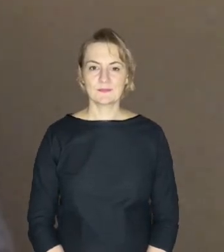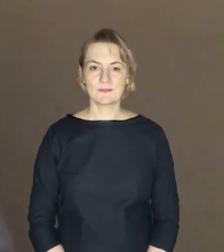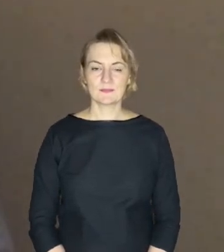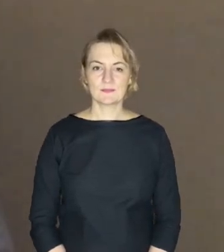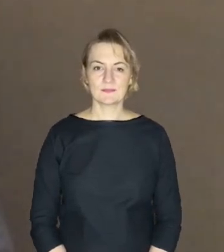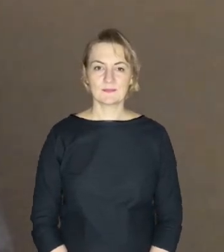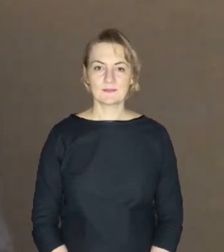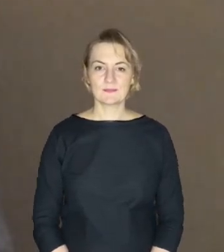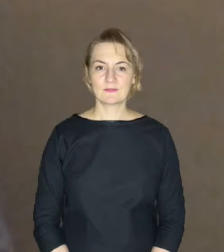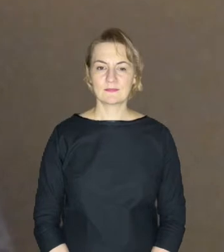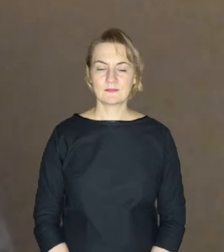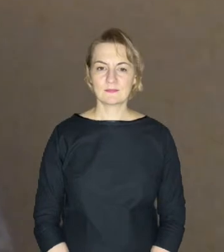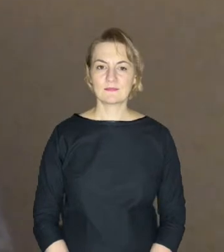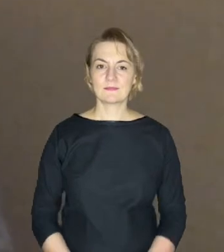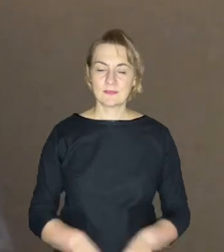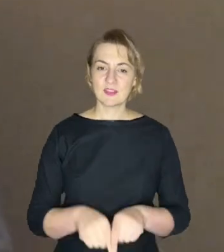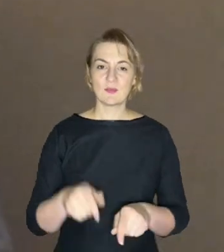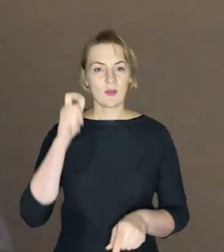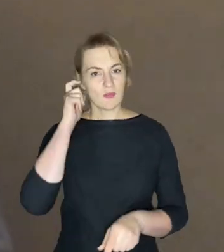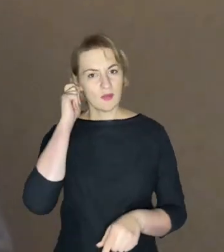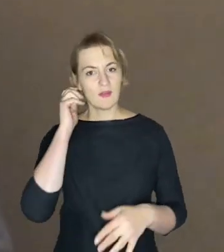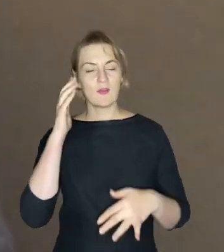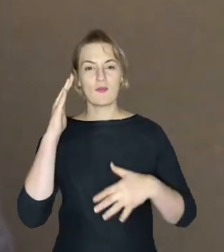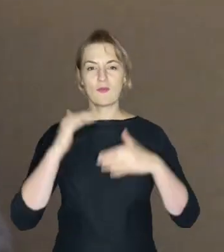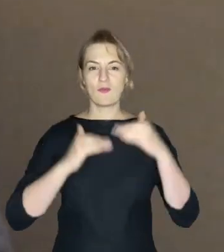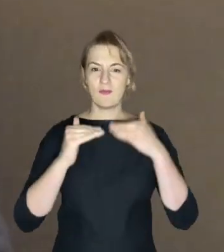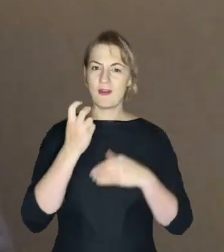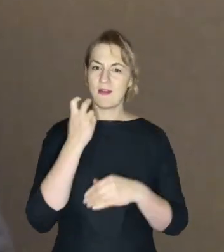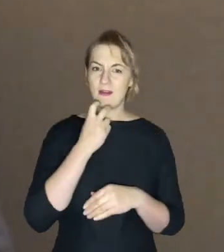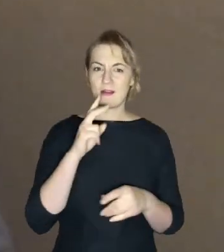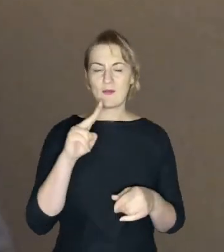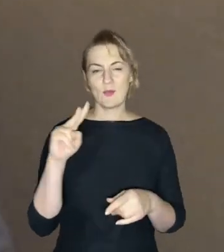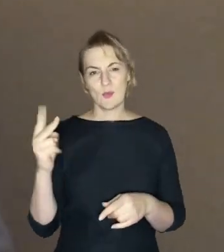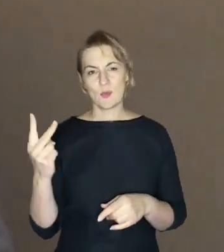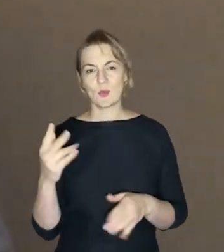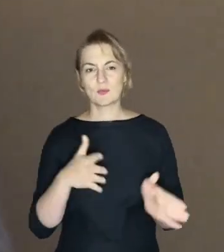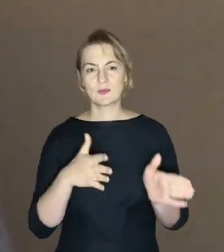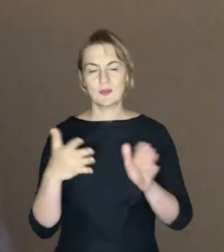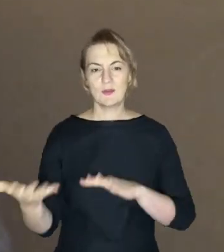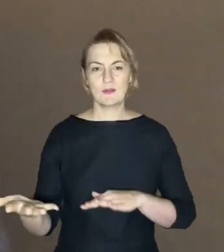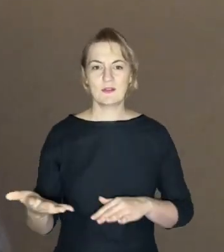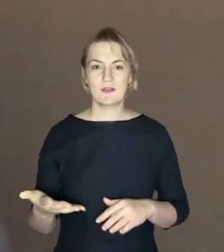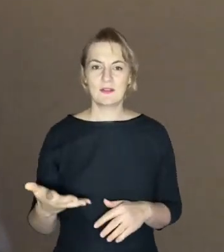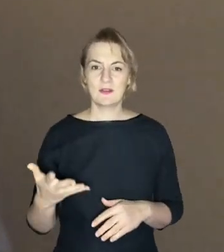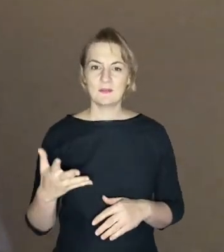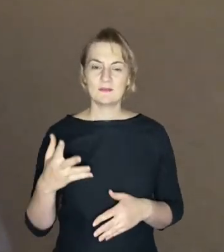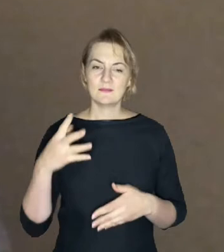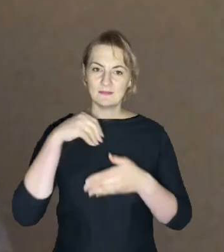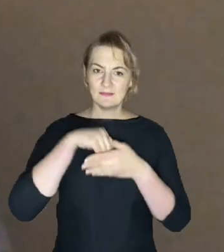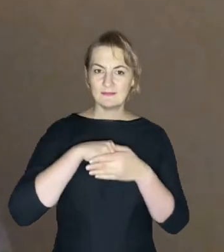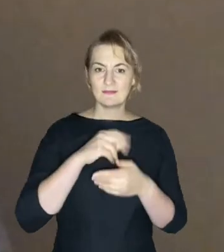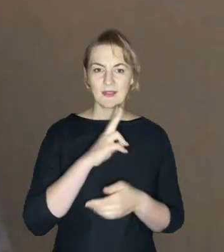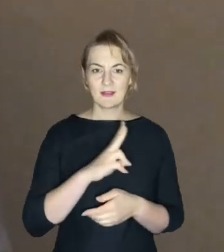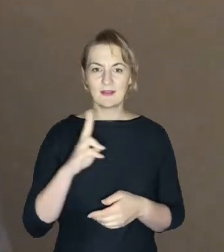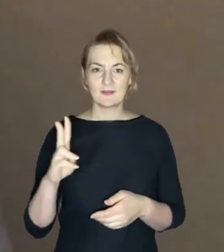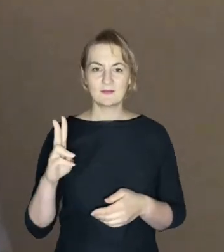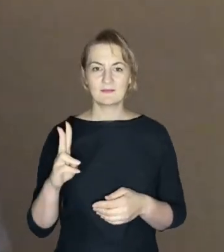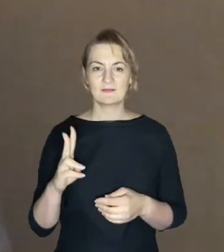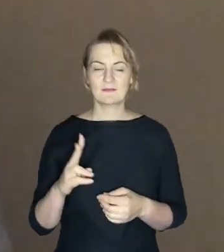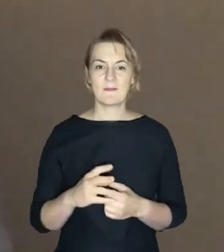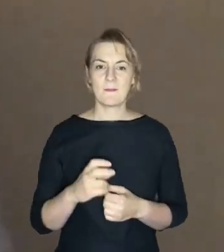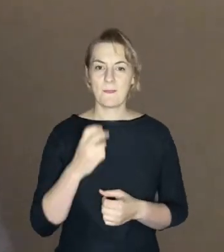równoważyły tą energię w drugą stronę, żeby też w każdym z nas ta energia yin yang